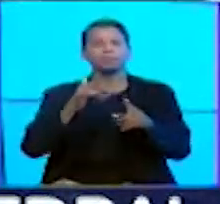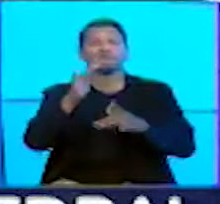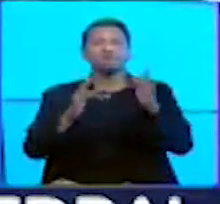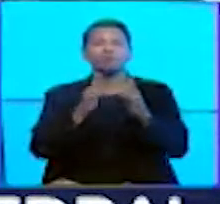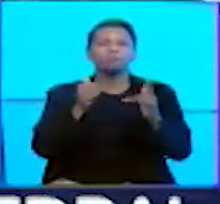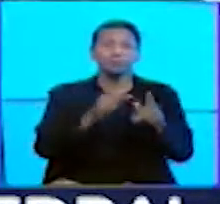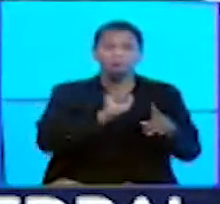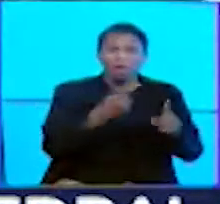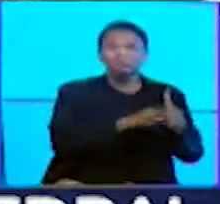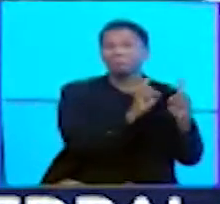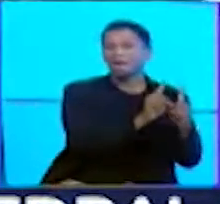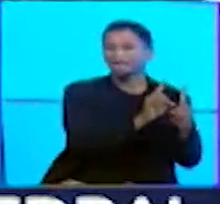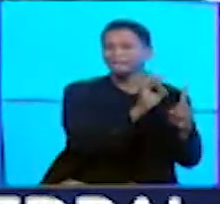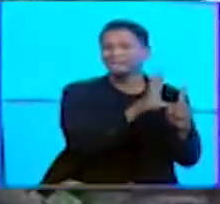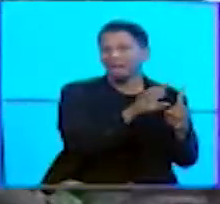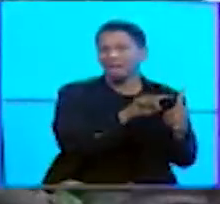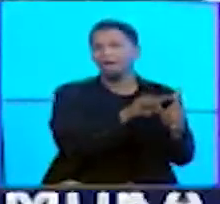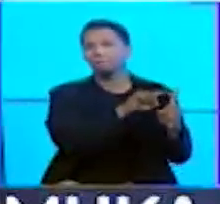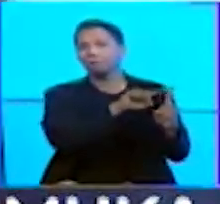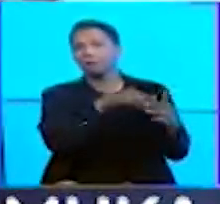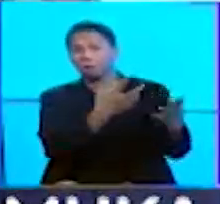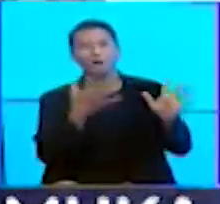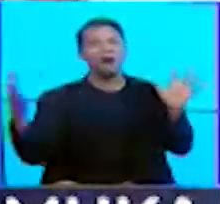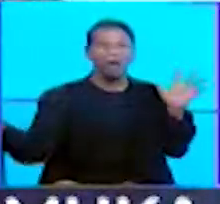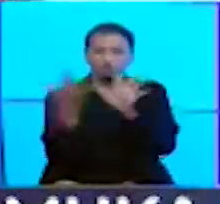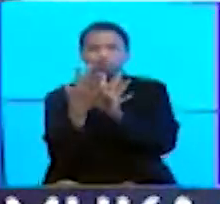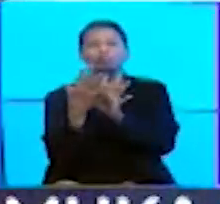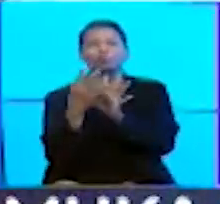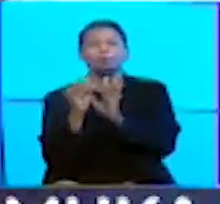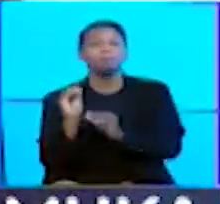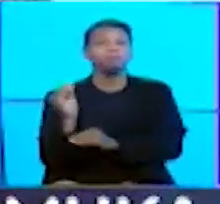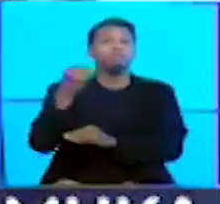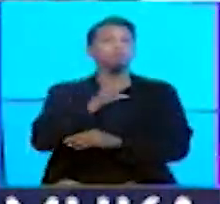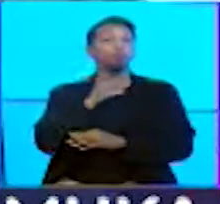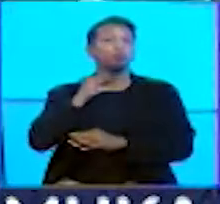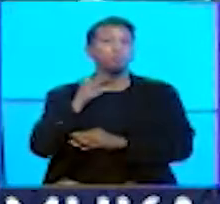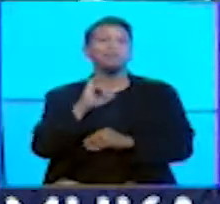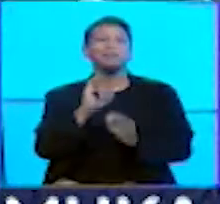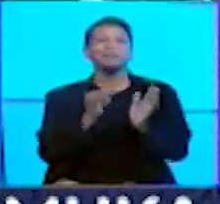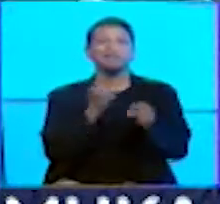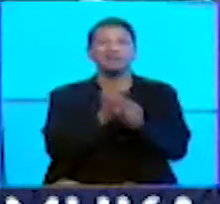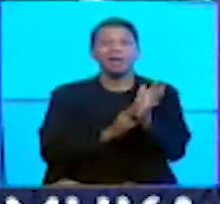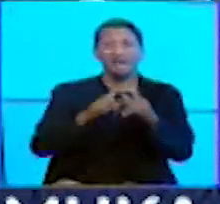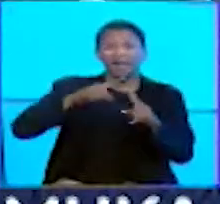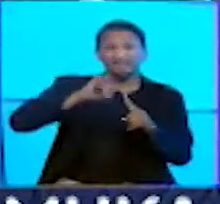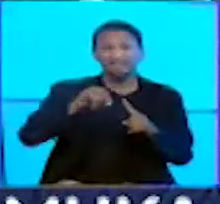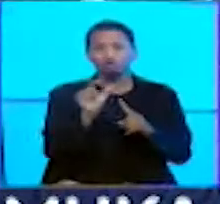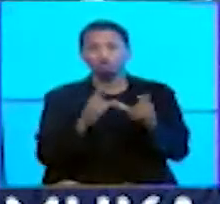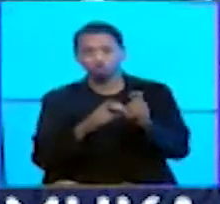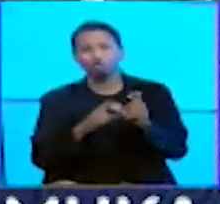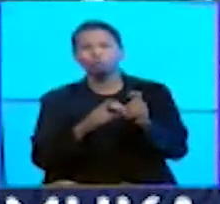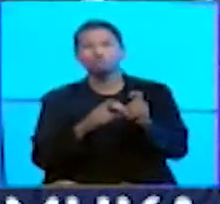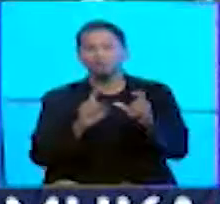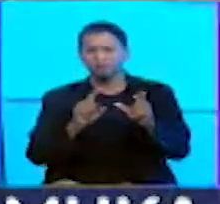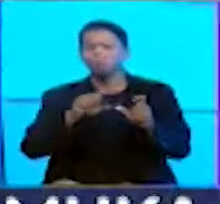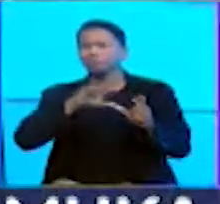misa pontifikal atau tatap muka langsung yang akan dipimpin oleh Uskup Ignatius Kardinal Suhario dan pukul 17